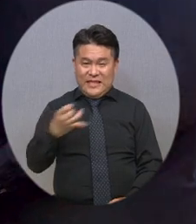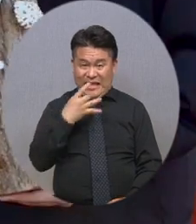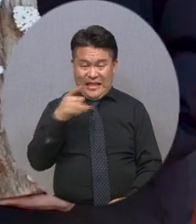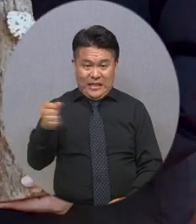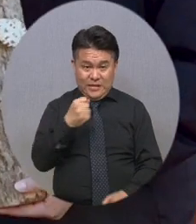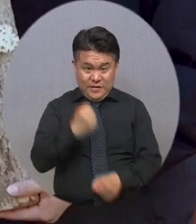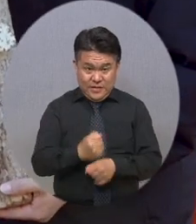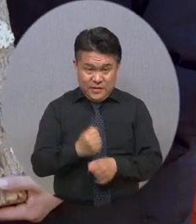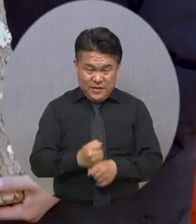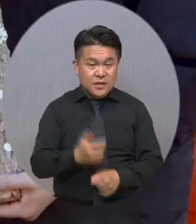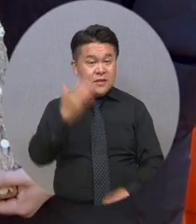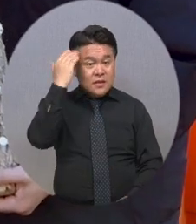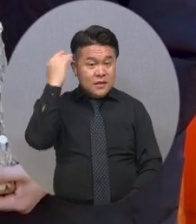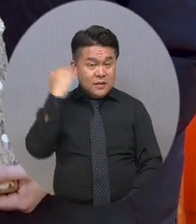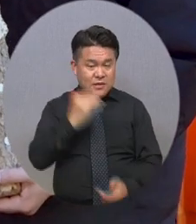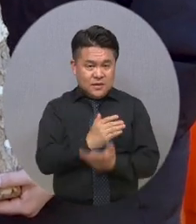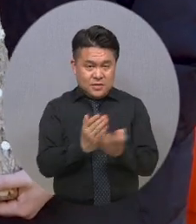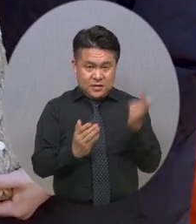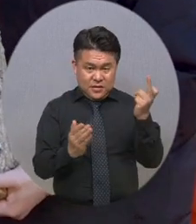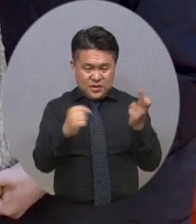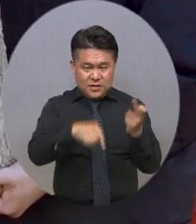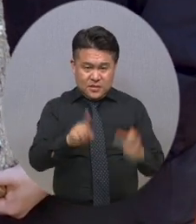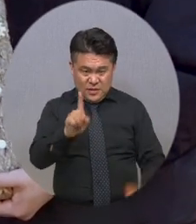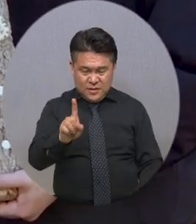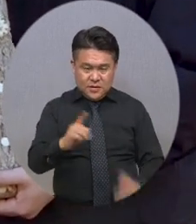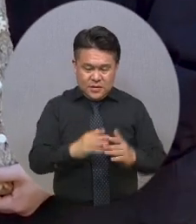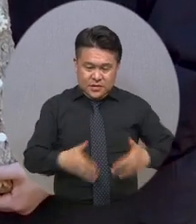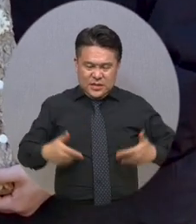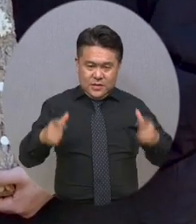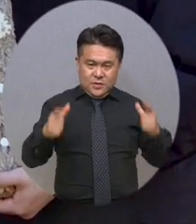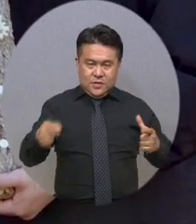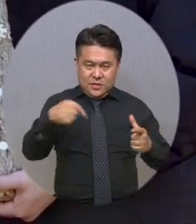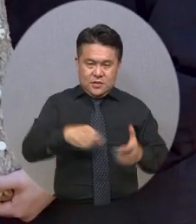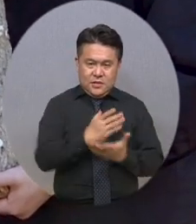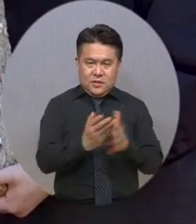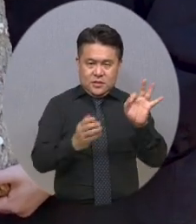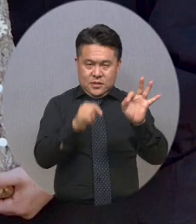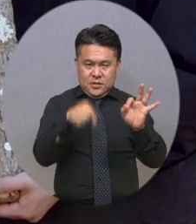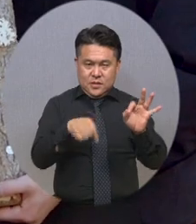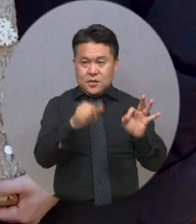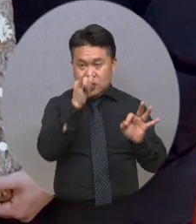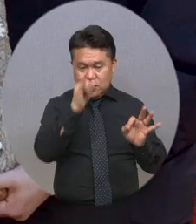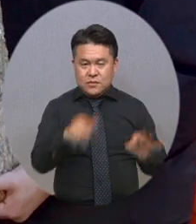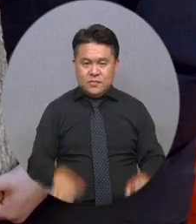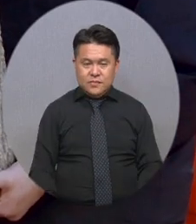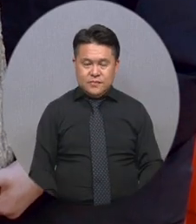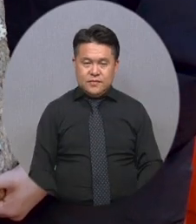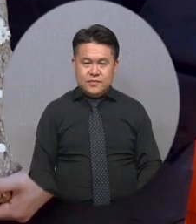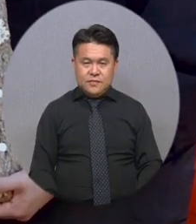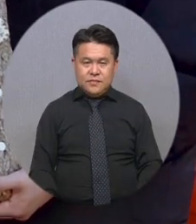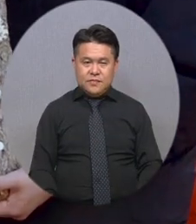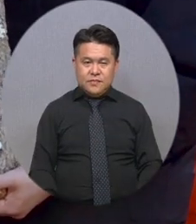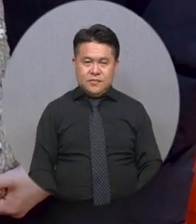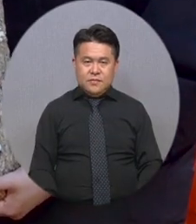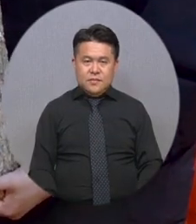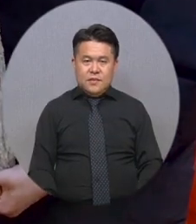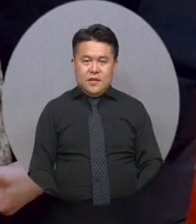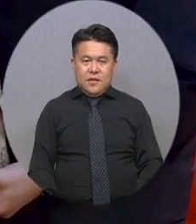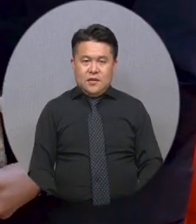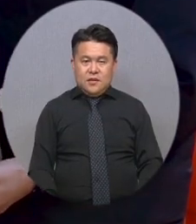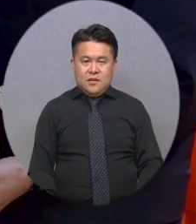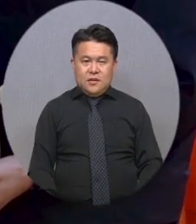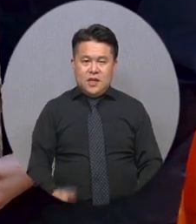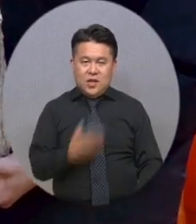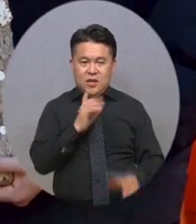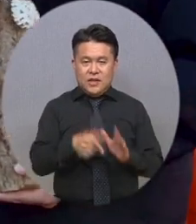쌀은 대한민국의 12대 브랜드 안에 들어가고 전라남도의 10대 브랜드 안에 들어가는 그런 아르미 쌀입니다. 아, 먹을 땐